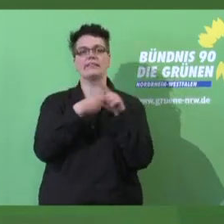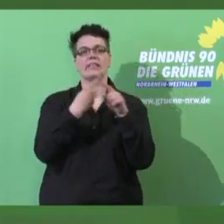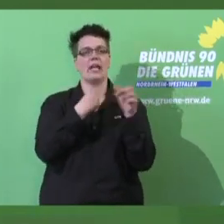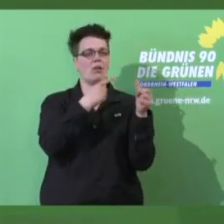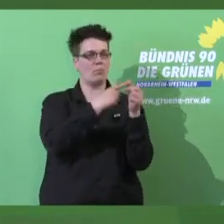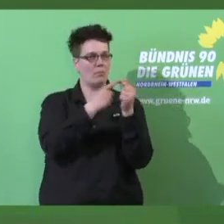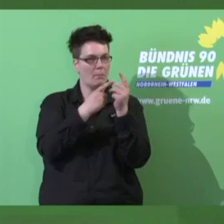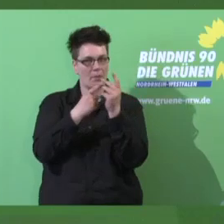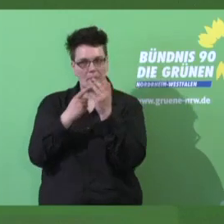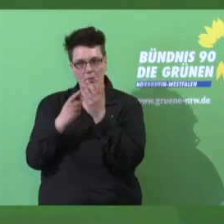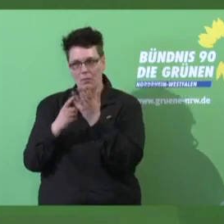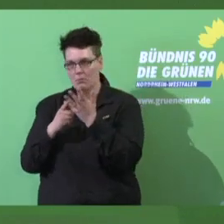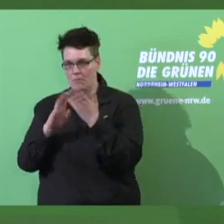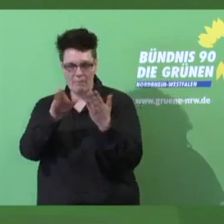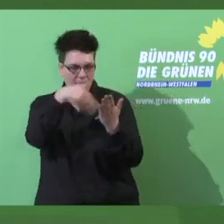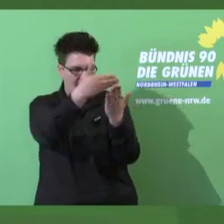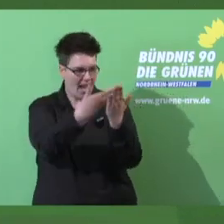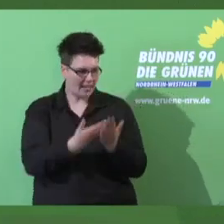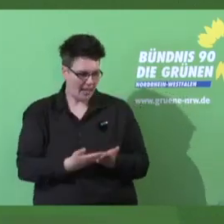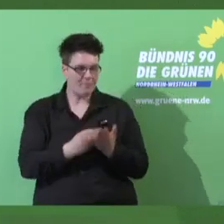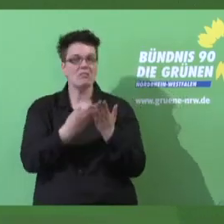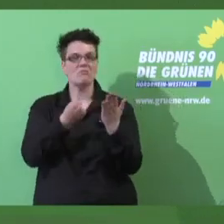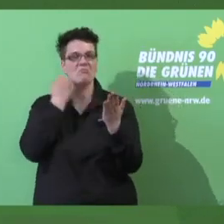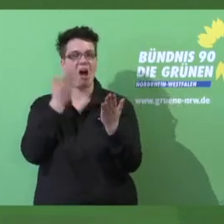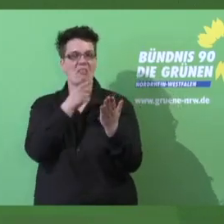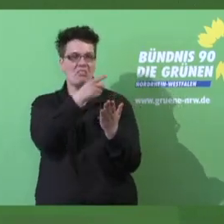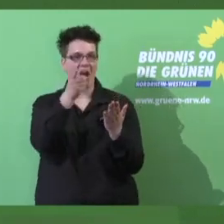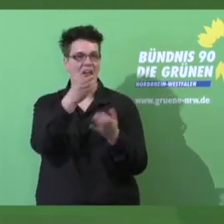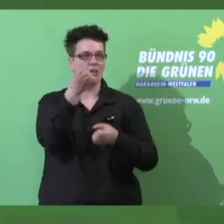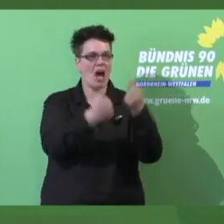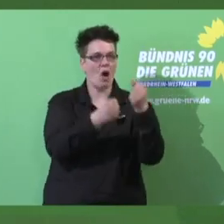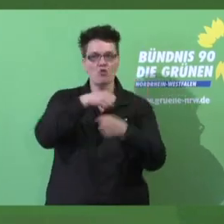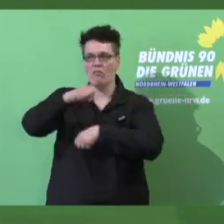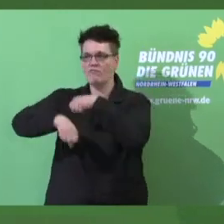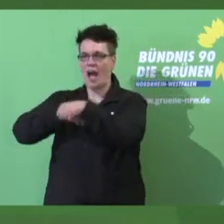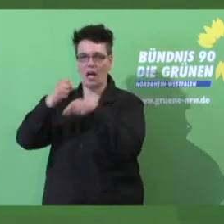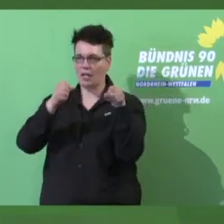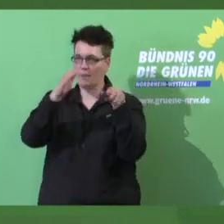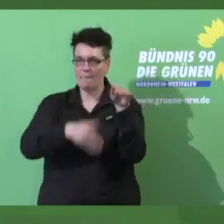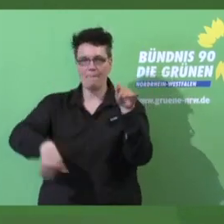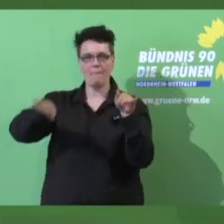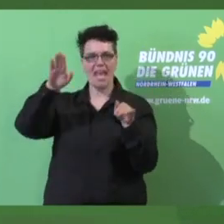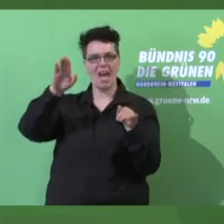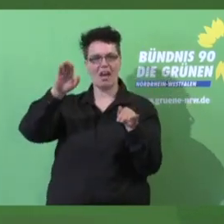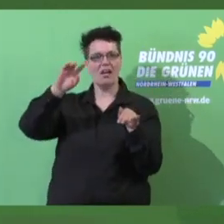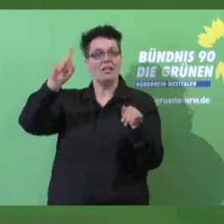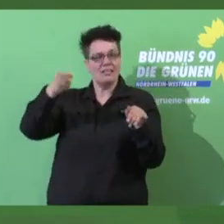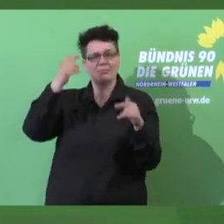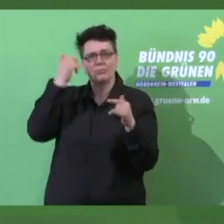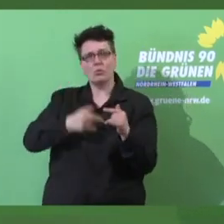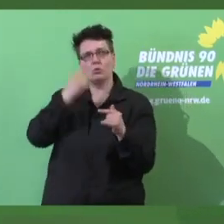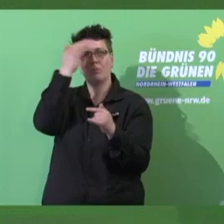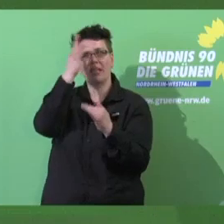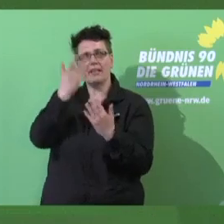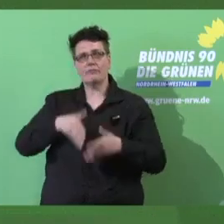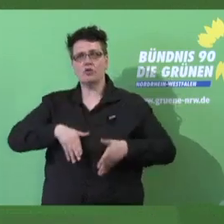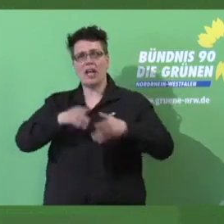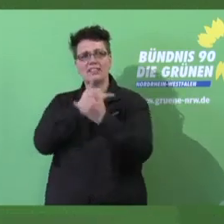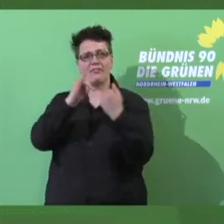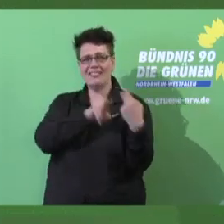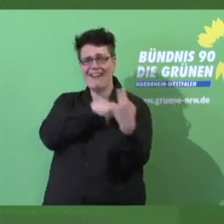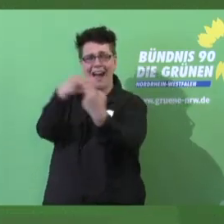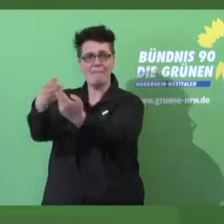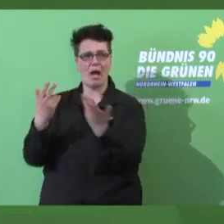der Straße sind als Autofahrer bei den Alltagsfahrten, dann müssen wir darüber diskutieren, wie man den Raum Straße anders aufteilt. Da kann es nicht sein, dass